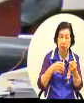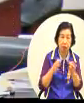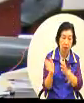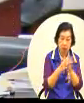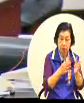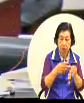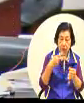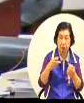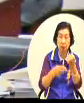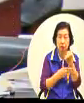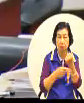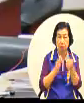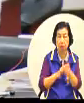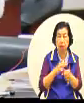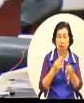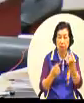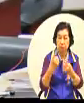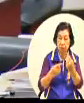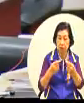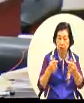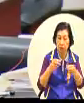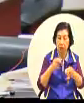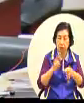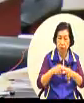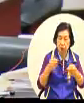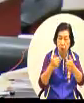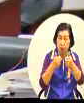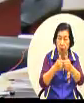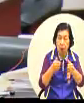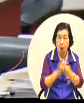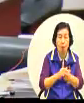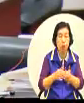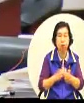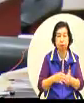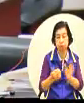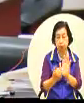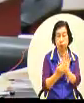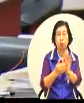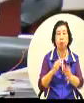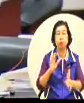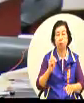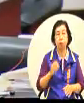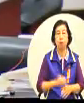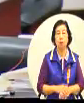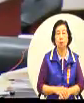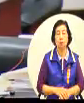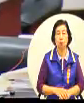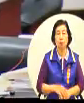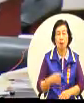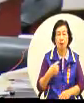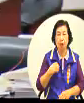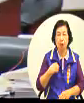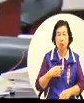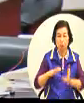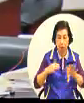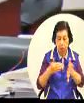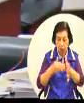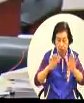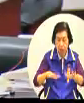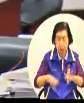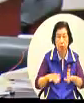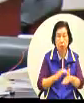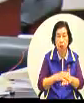他们的座谈会，我一直到现在，我都拒绝跟南水起见